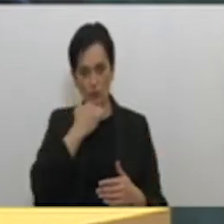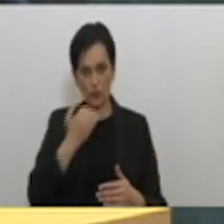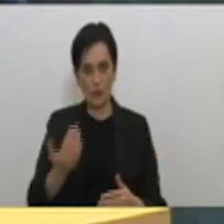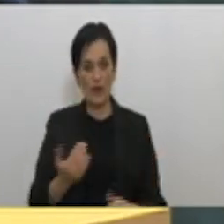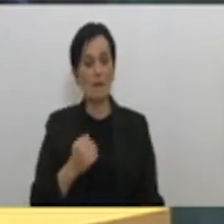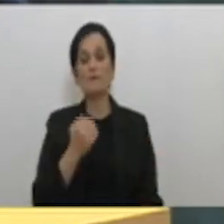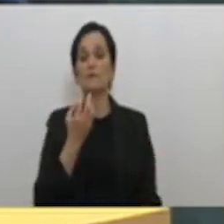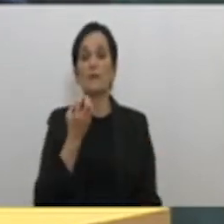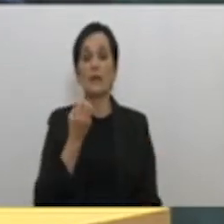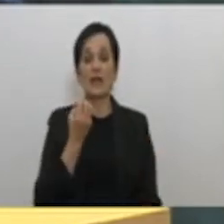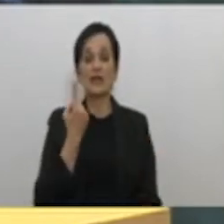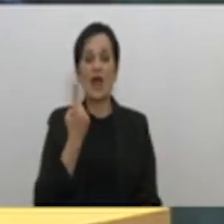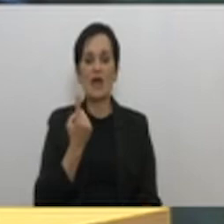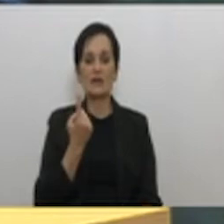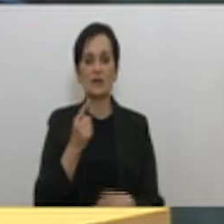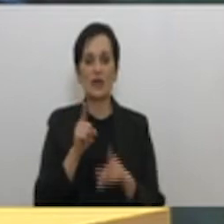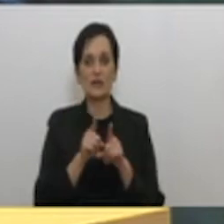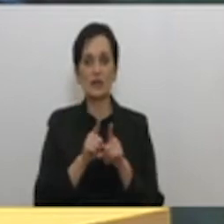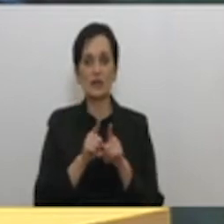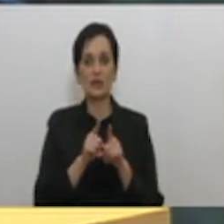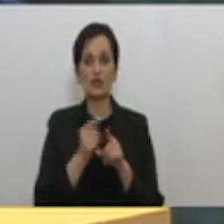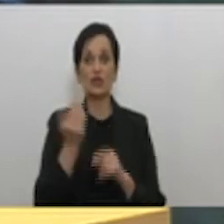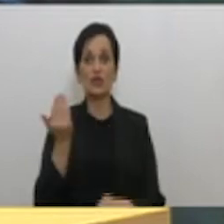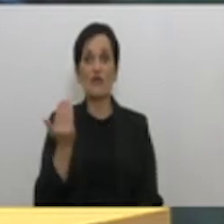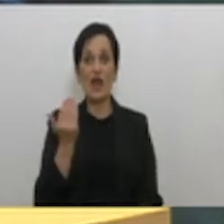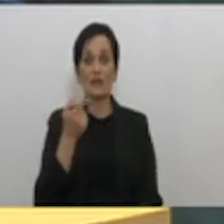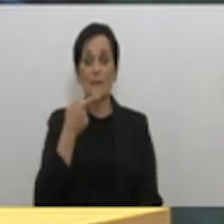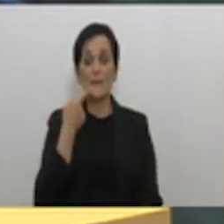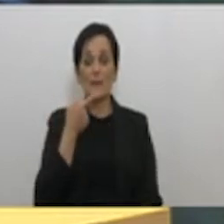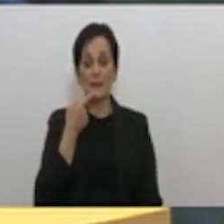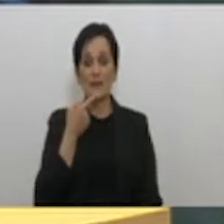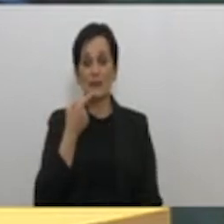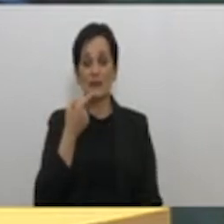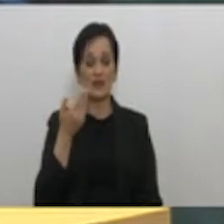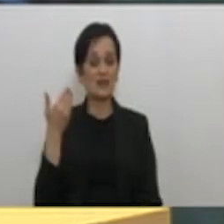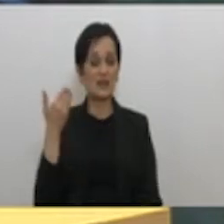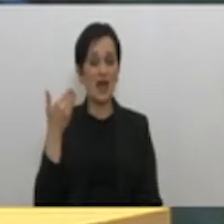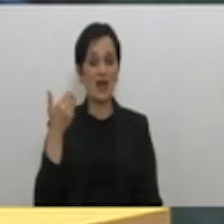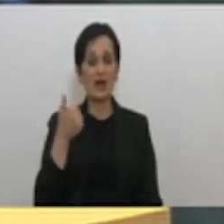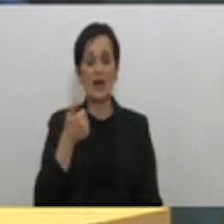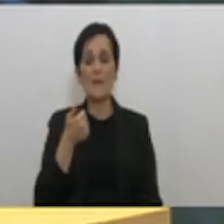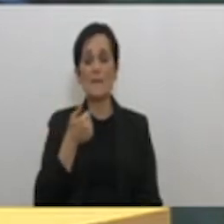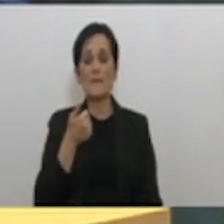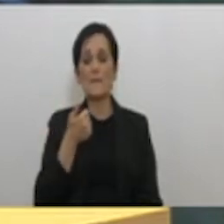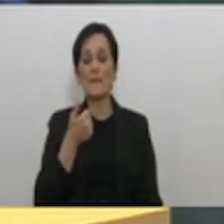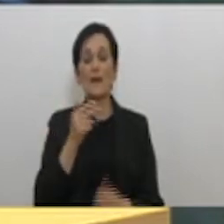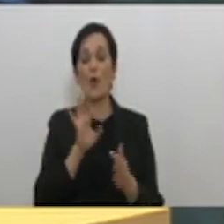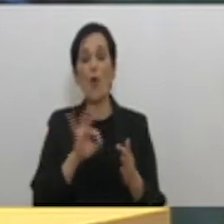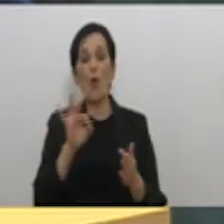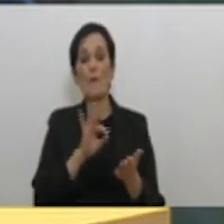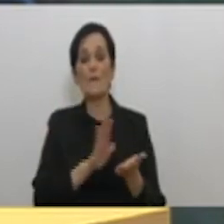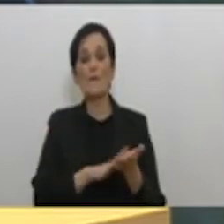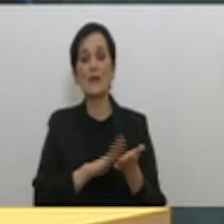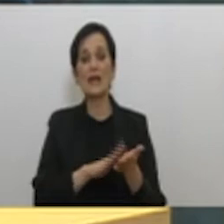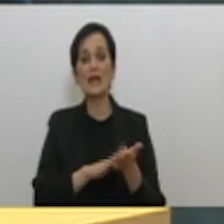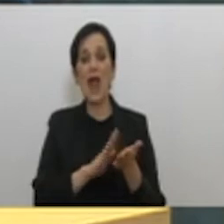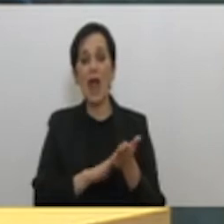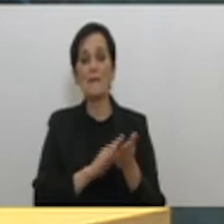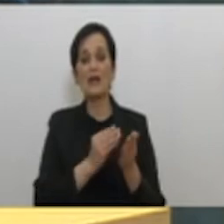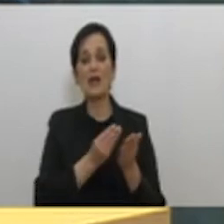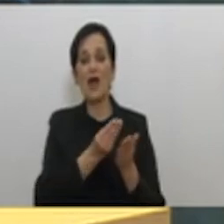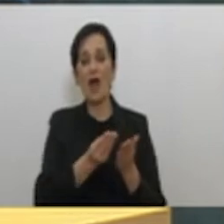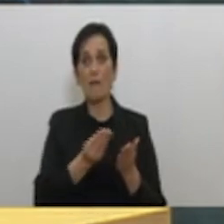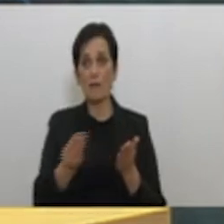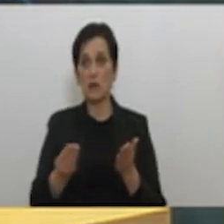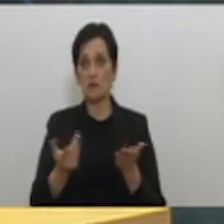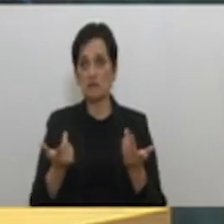Da, er tia se tira mai kide. Cu erob zane tegan roig, premiere bizgat se mai. Reavici, ha,